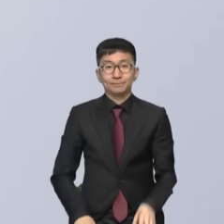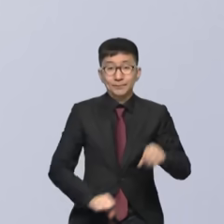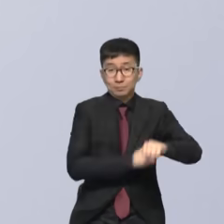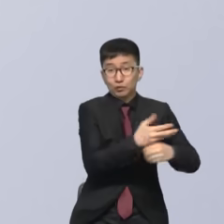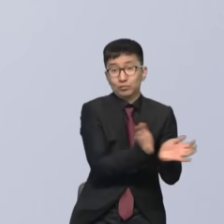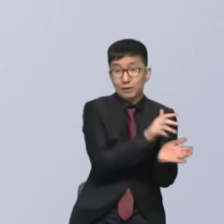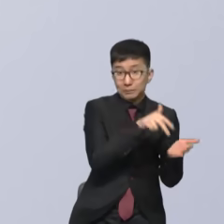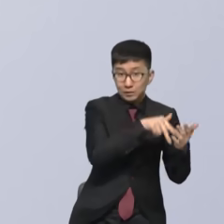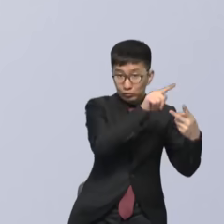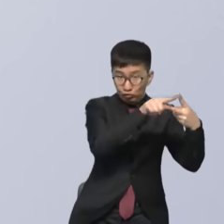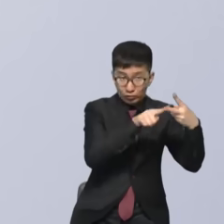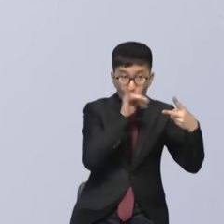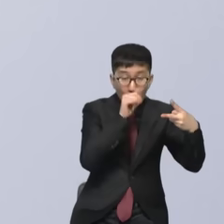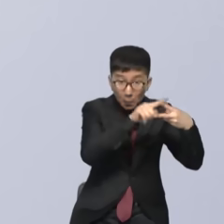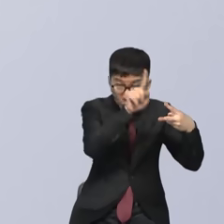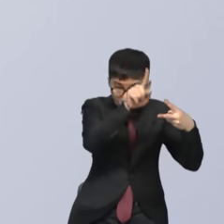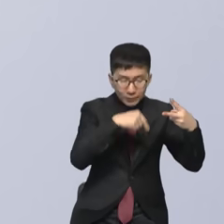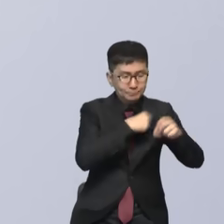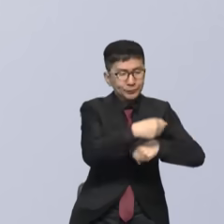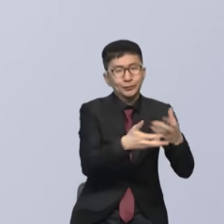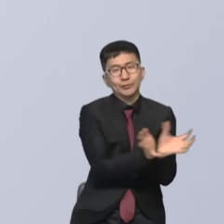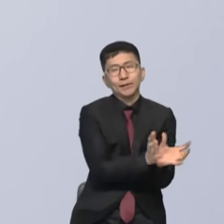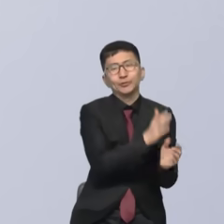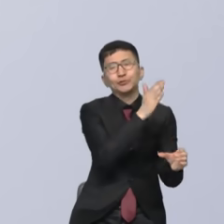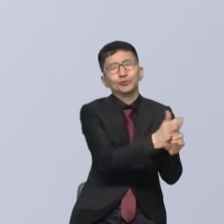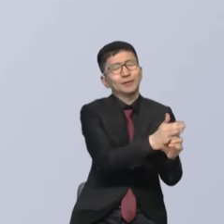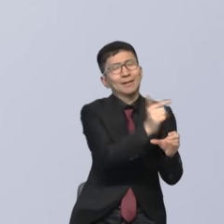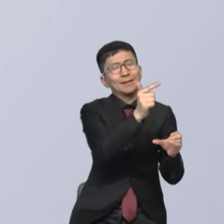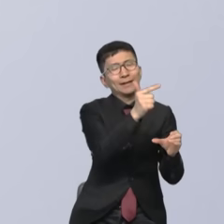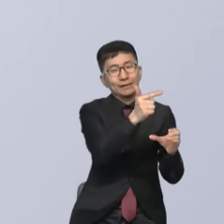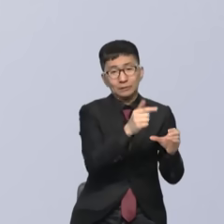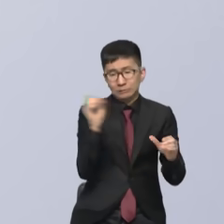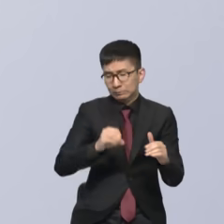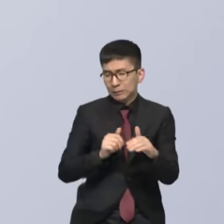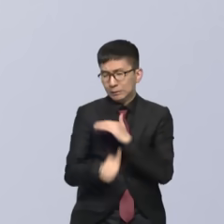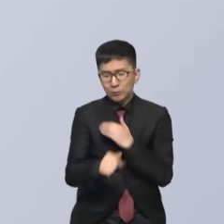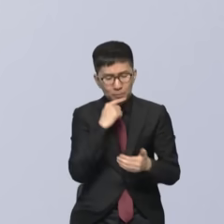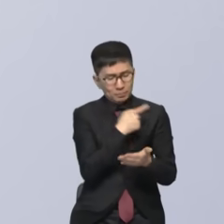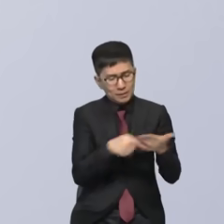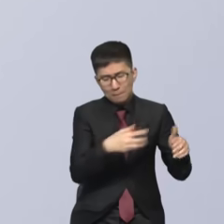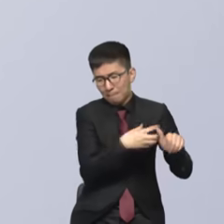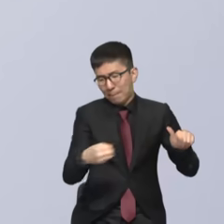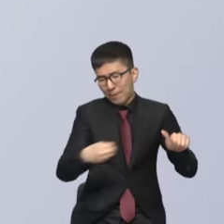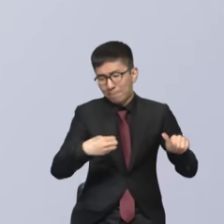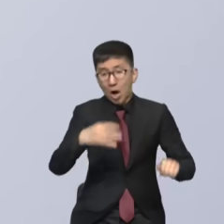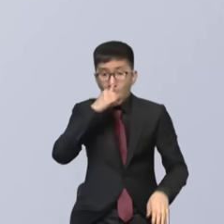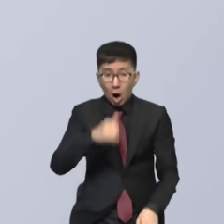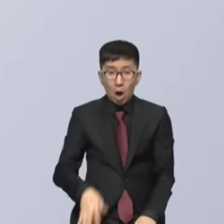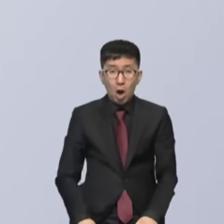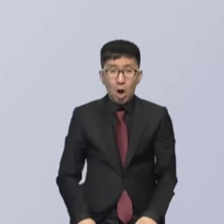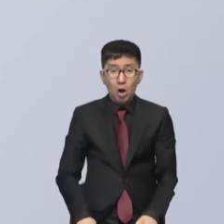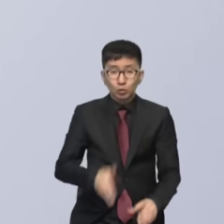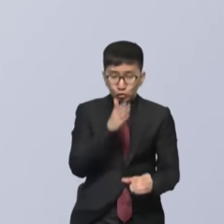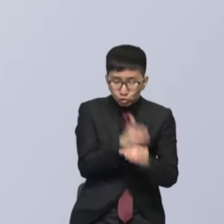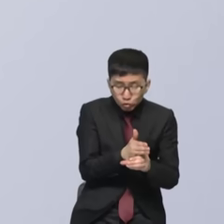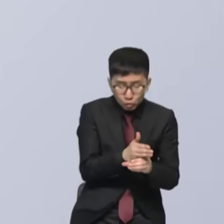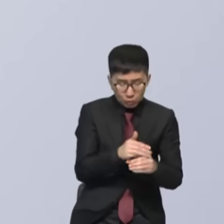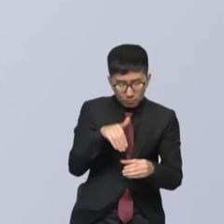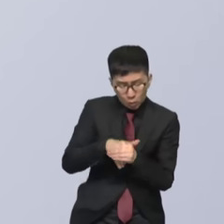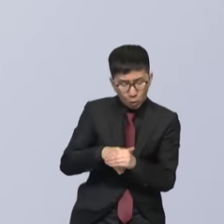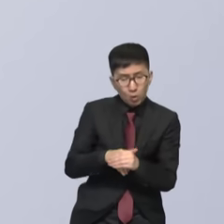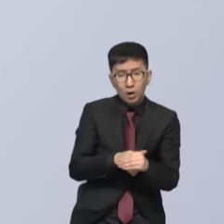내선 민주당 중심의 연합 전선이 분산되며 비례 의석이 줄어 손해라거나 중도층 확장에 해가 될 수 있어